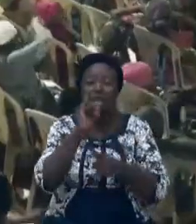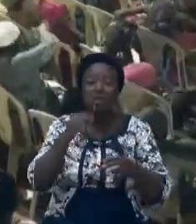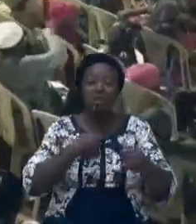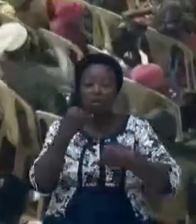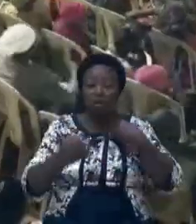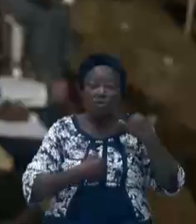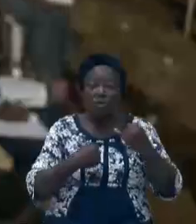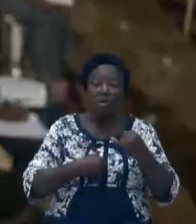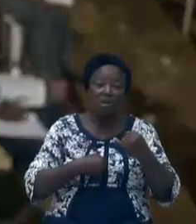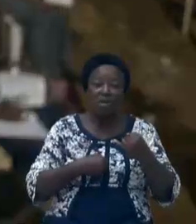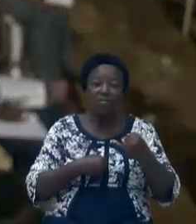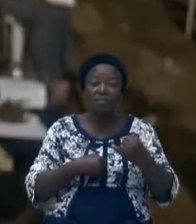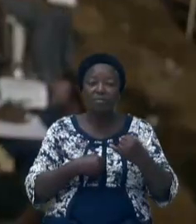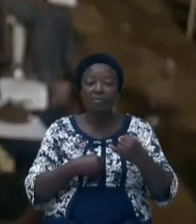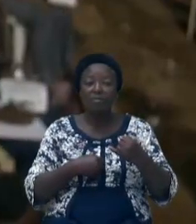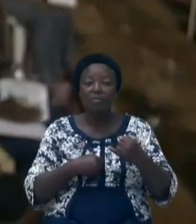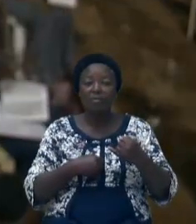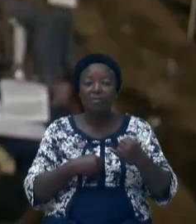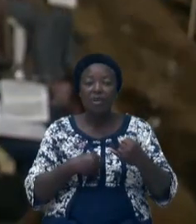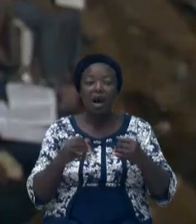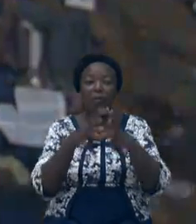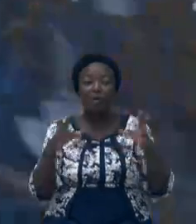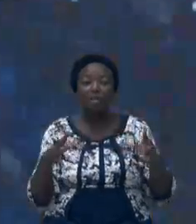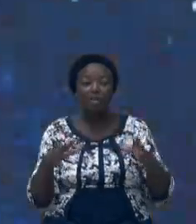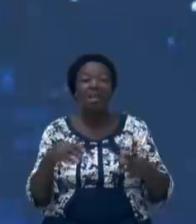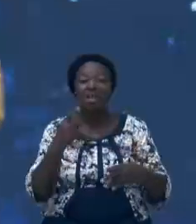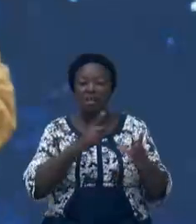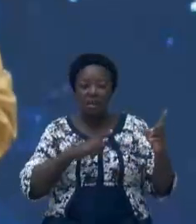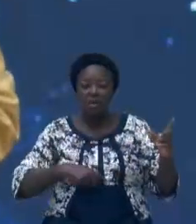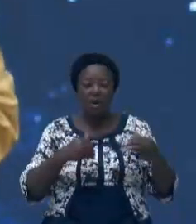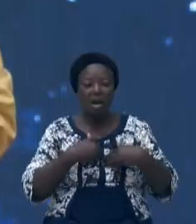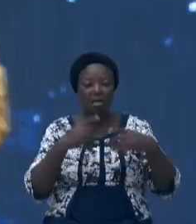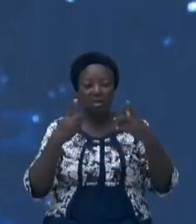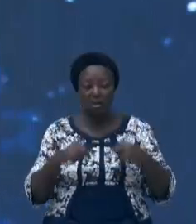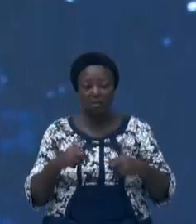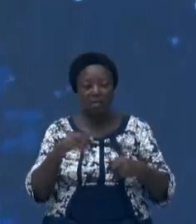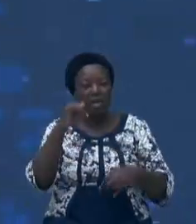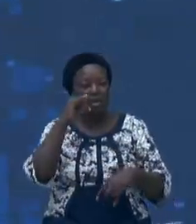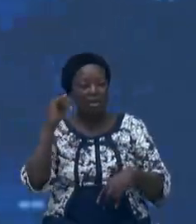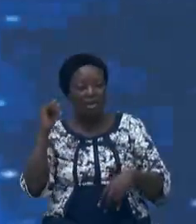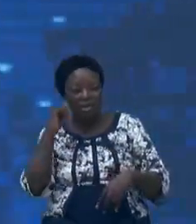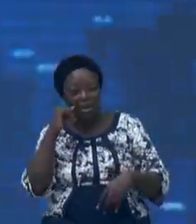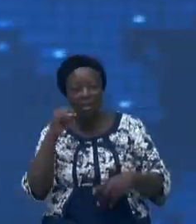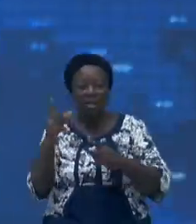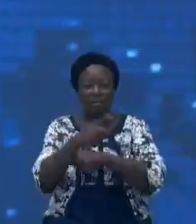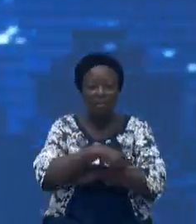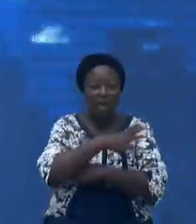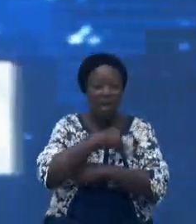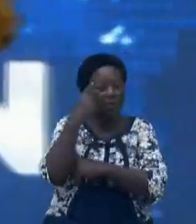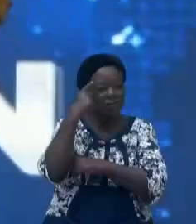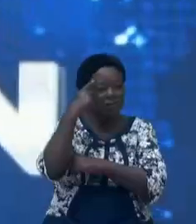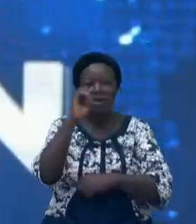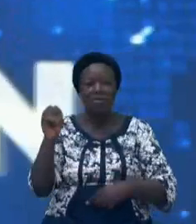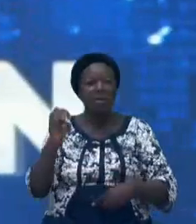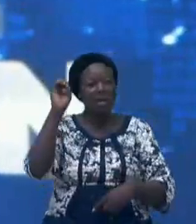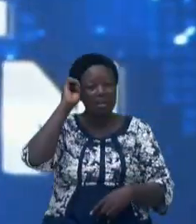délivrance aujourd'hui ta joie venu quand le seigneur venu